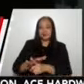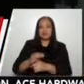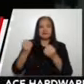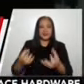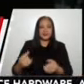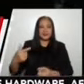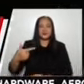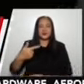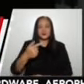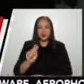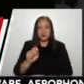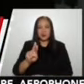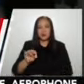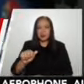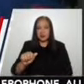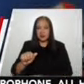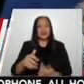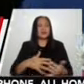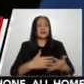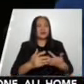kinakaharap ng mga mangingisda dito.